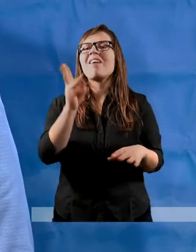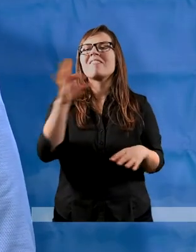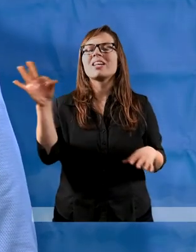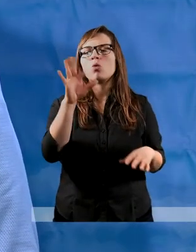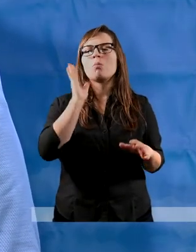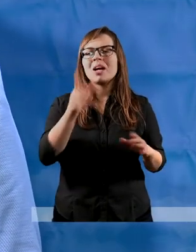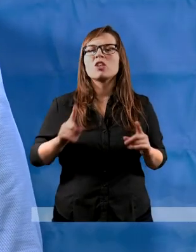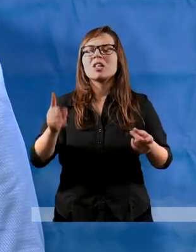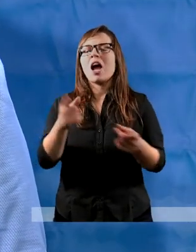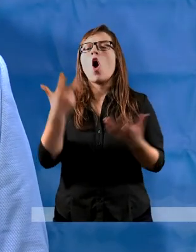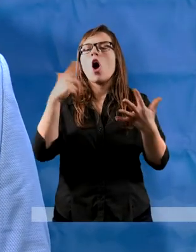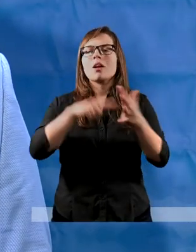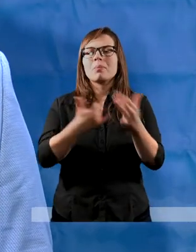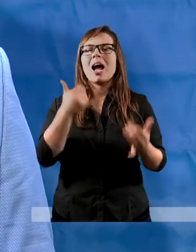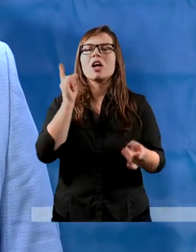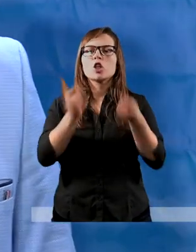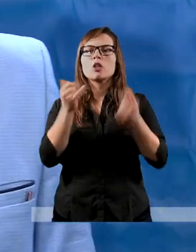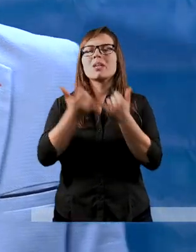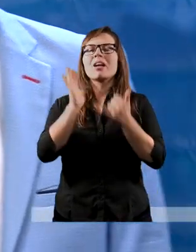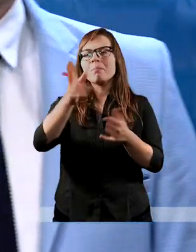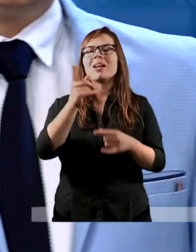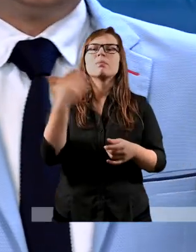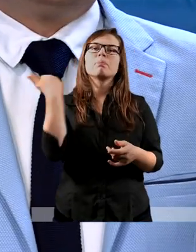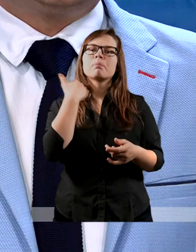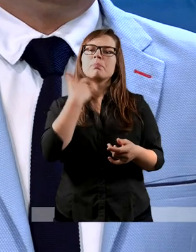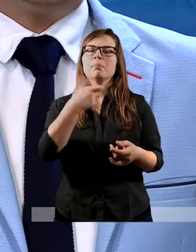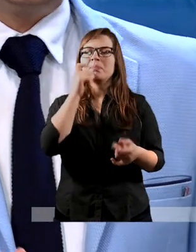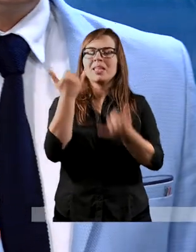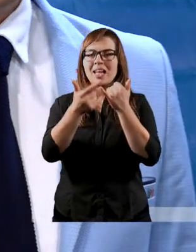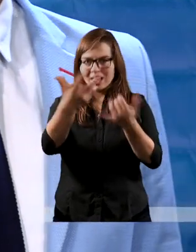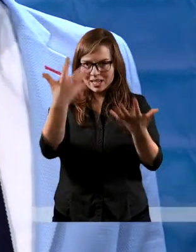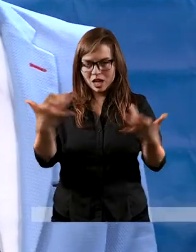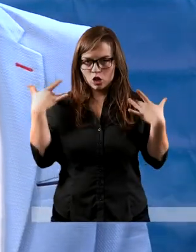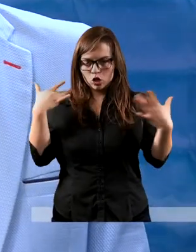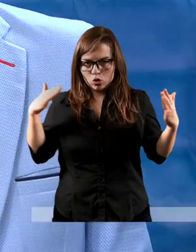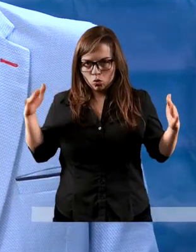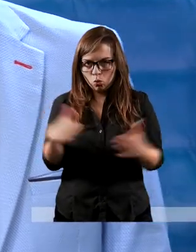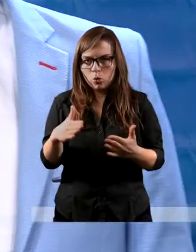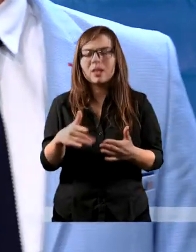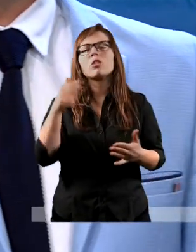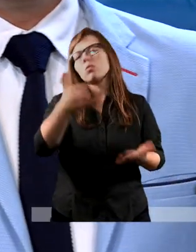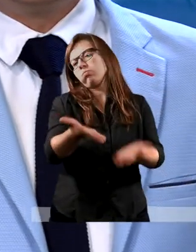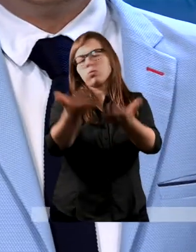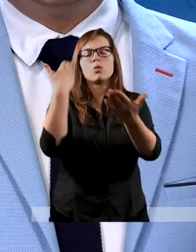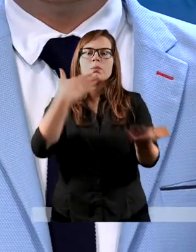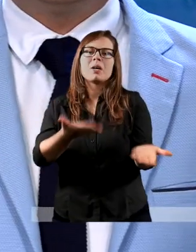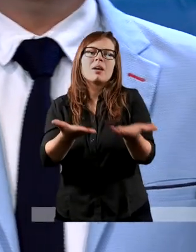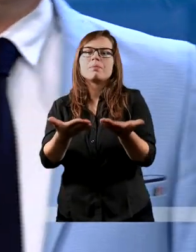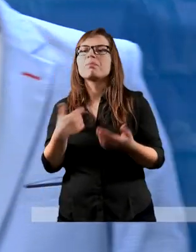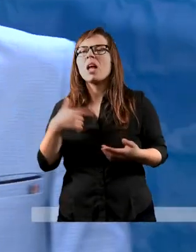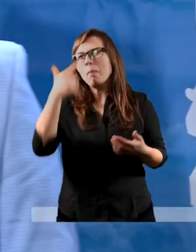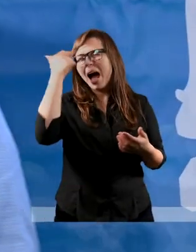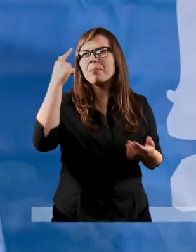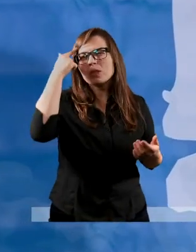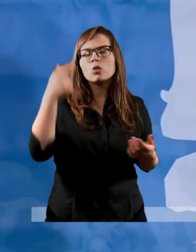wirus będzie działał 8 razy szybciej, jeżeli będzie pan spożywał alkohol. Jeżeli pan chce żyć krócej, proszę bardzo. Pamiętam te